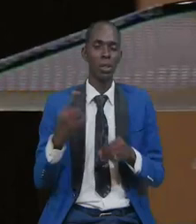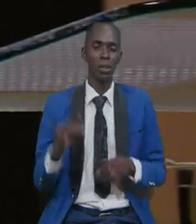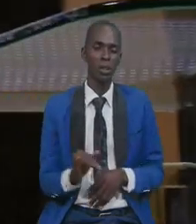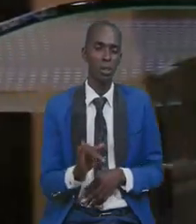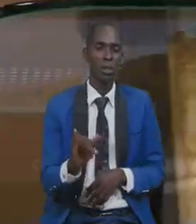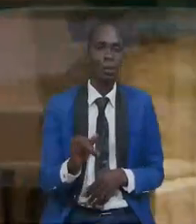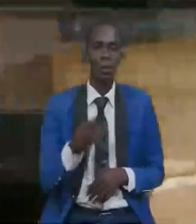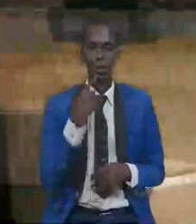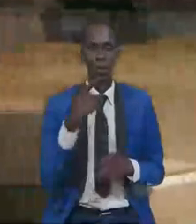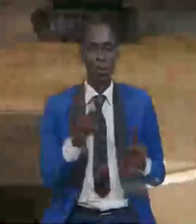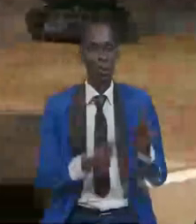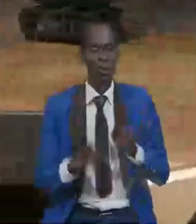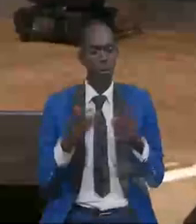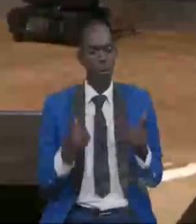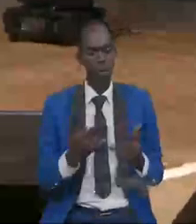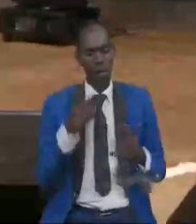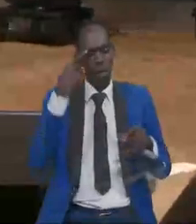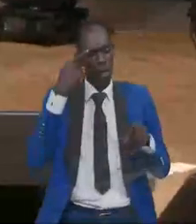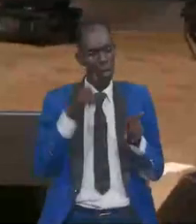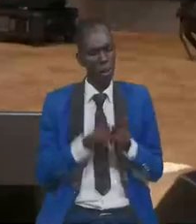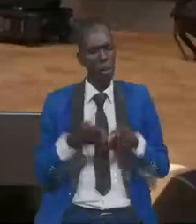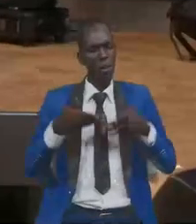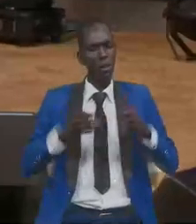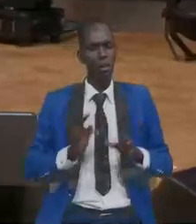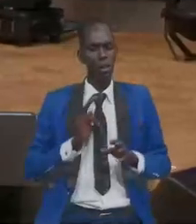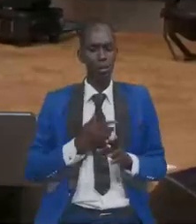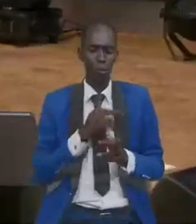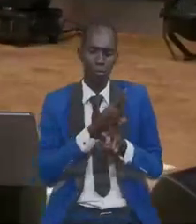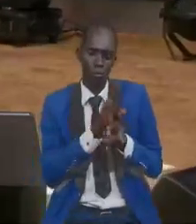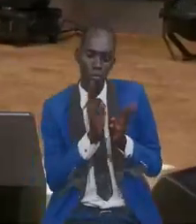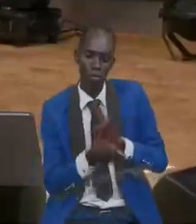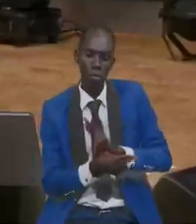devons nous repentir, détournons-nous de toute mauvaise voie,